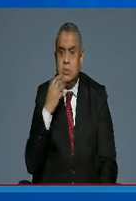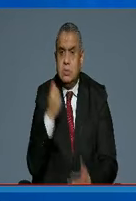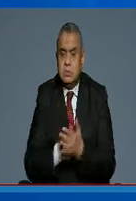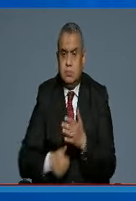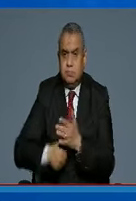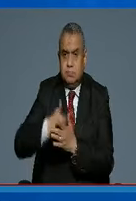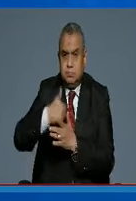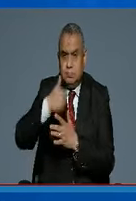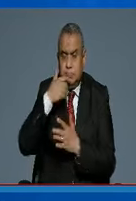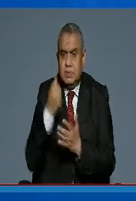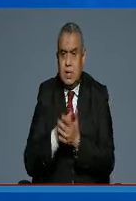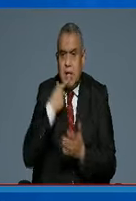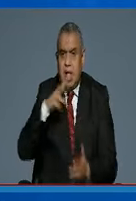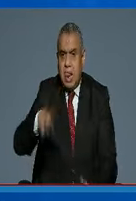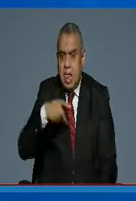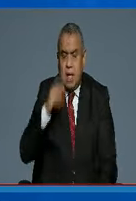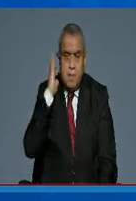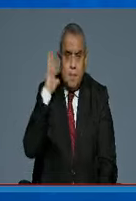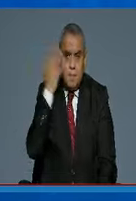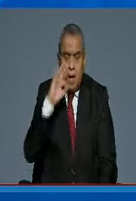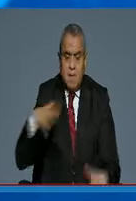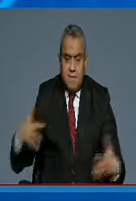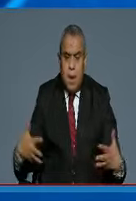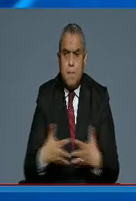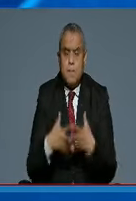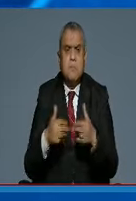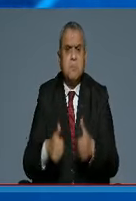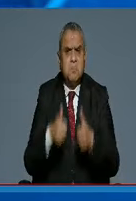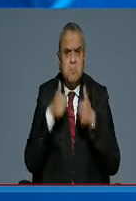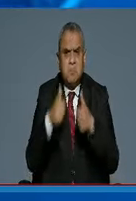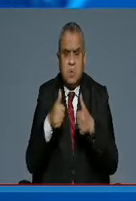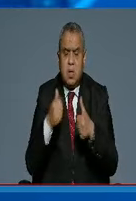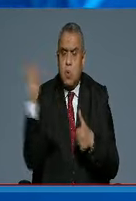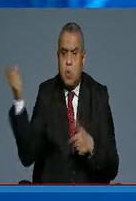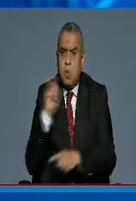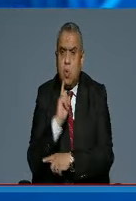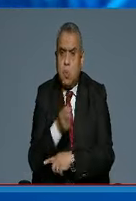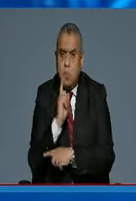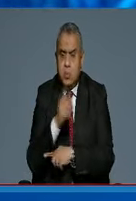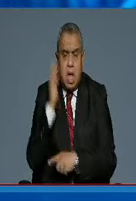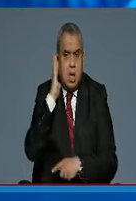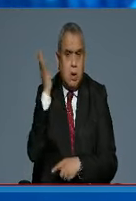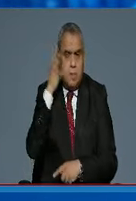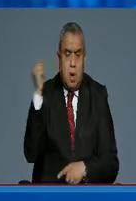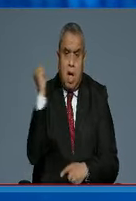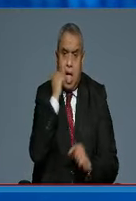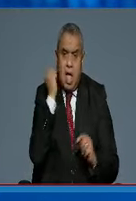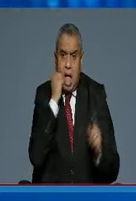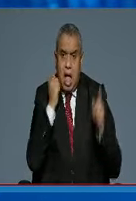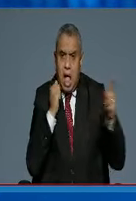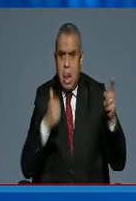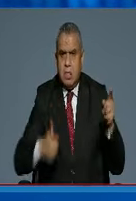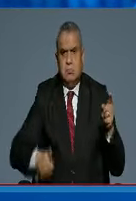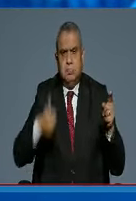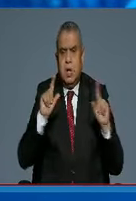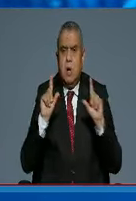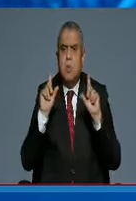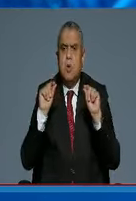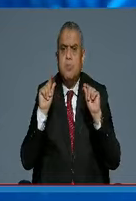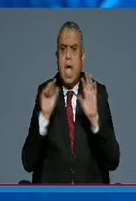اللاعبين فرديا على مستوى تطور الفريق جماعيا كل شيء مارس الكولر ما شفتش بعينيا مدرب اجنبي زيه